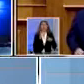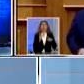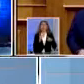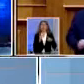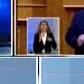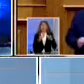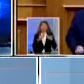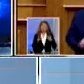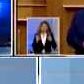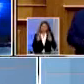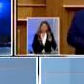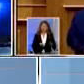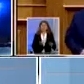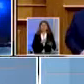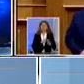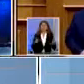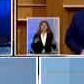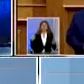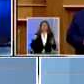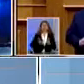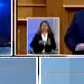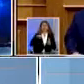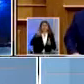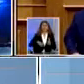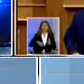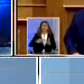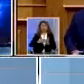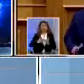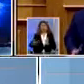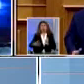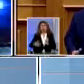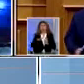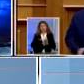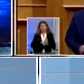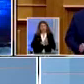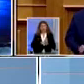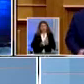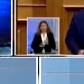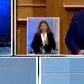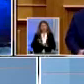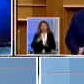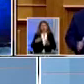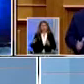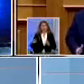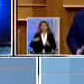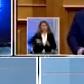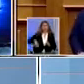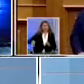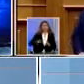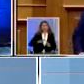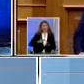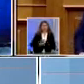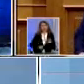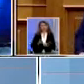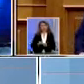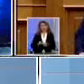πηγαίνει να έχει πλέον το λόγο ο λαός. Θα το δούμε. Την κάθε πρόταση θα τη δούμε. Δεν είναι εύκολο να βάλει στο Σύνταγμα, αν